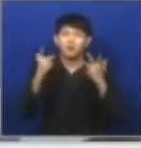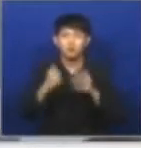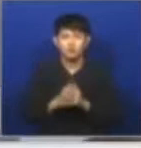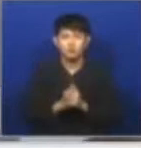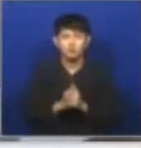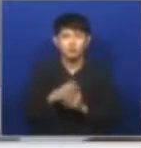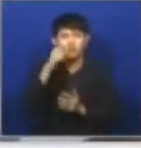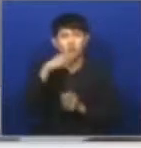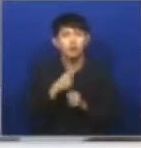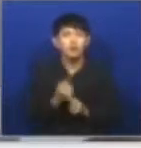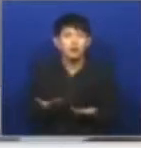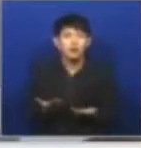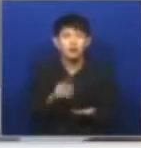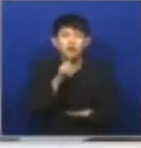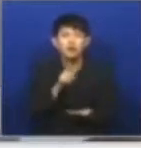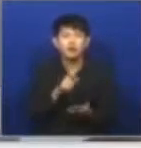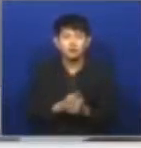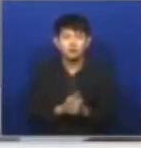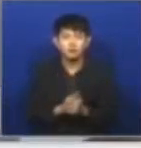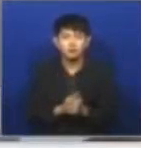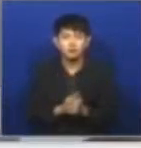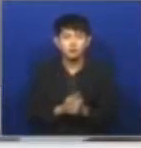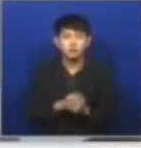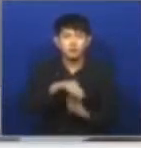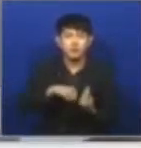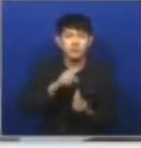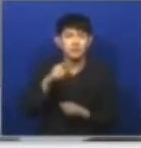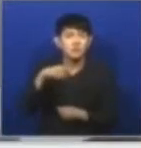ทศไทยทำอะไรอยู่เศรษฐกิจพิเศษ